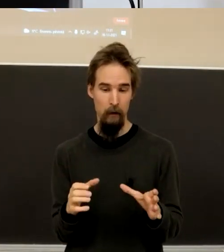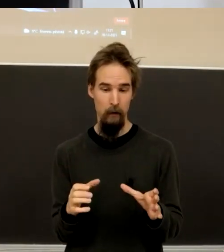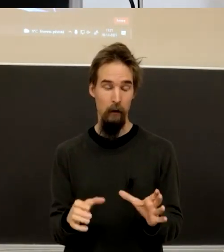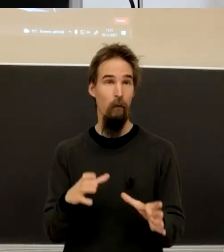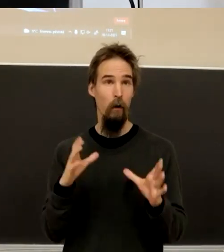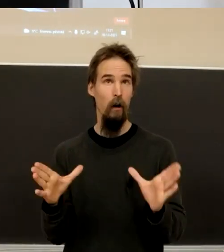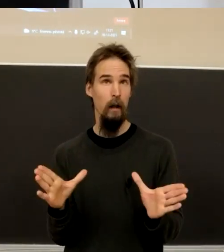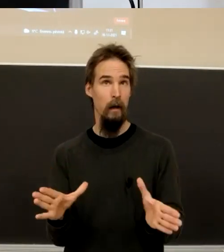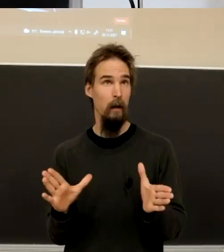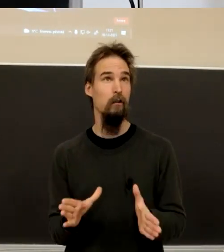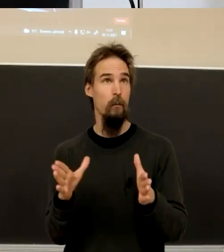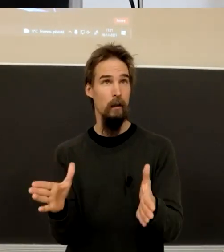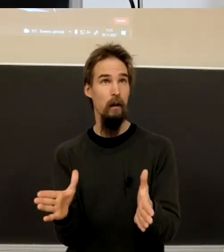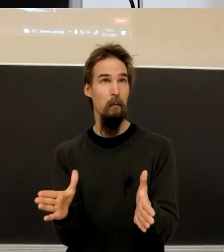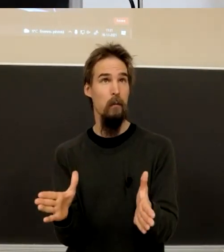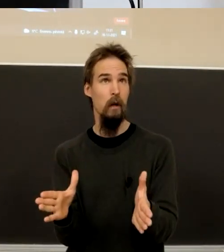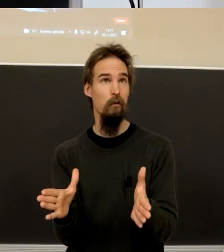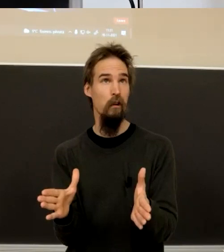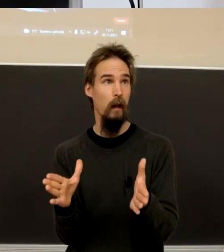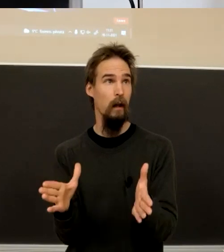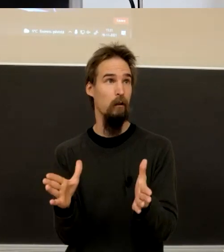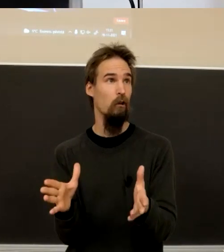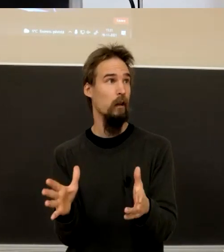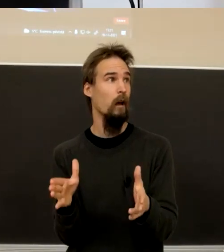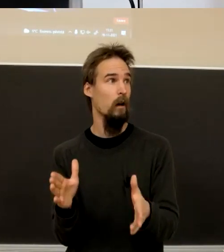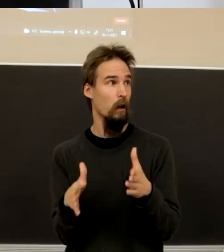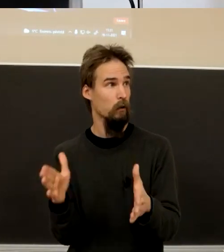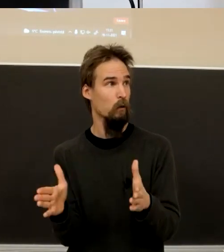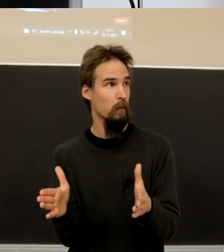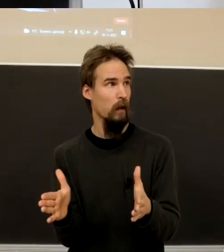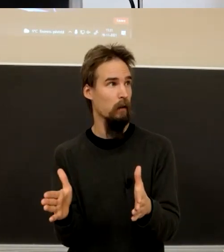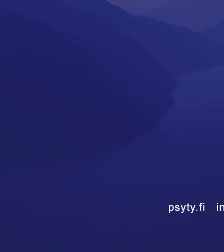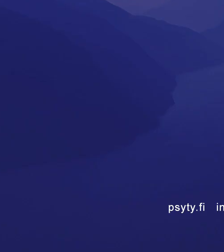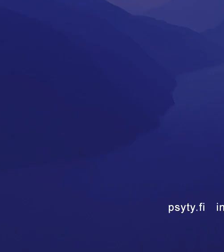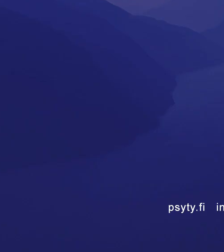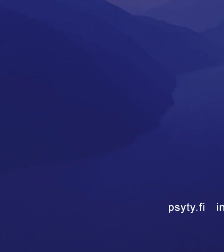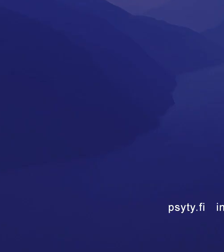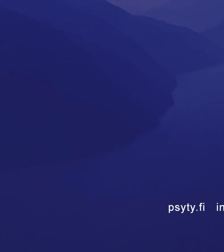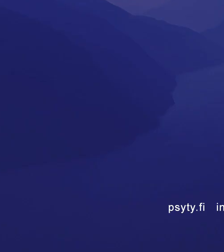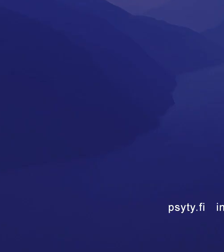dynamiikka, että kans voi olla, että meidän instrumentaaliset pyrkimykset tähtää just joidenkin arvojen toteuttamiseen